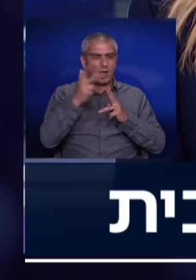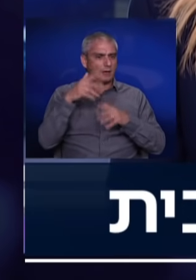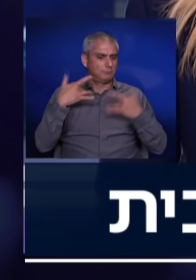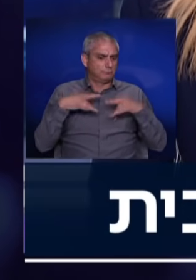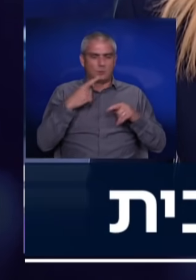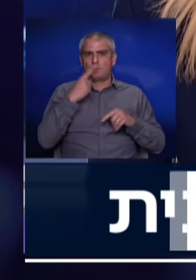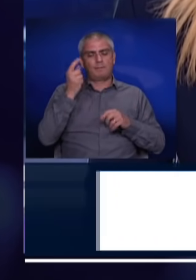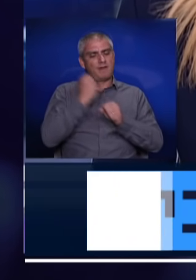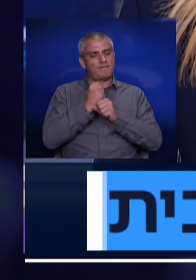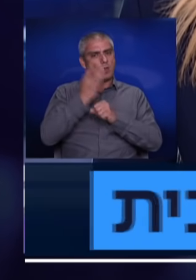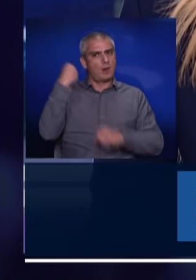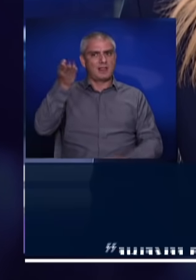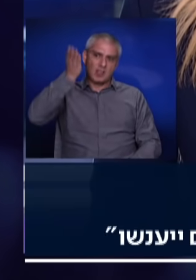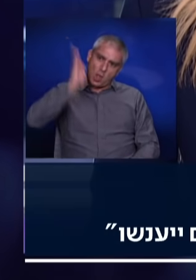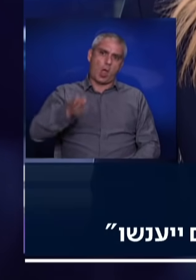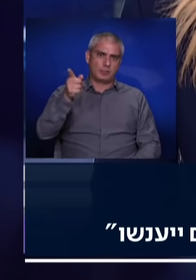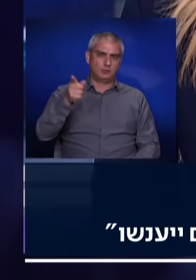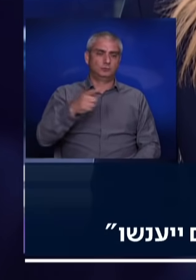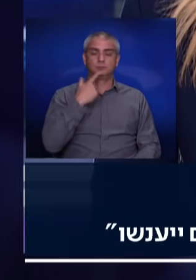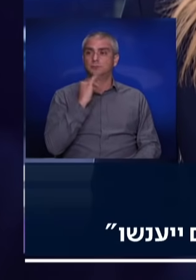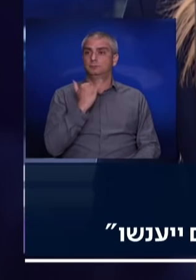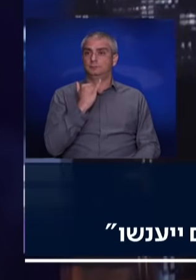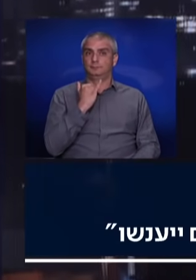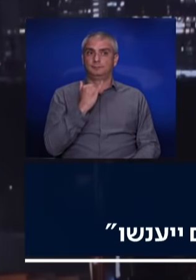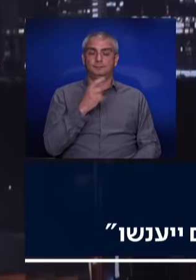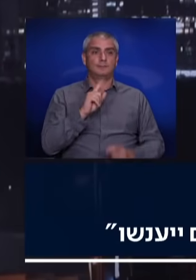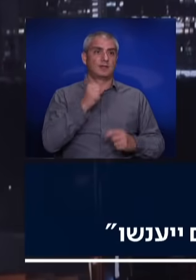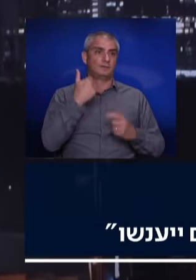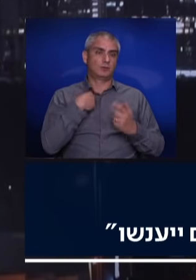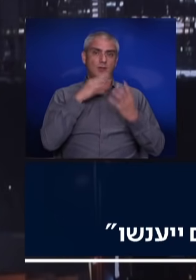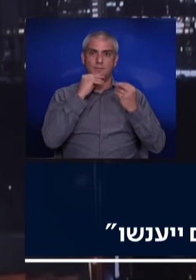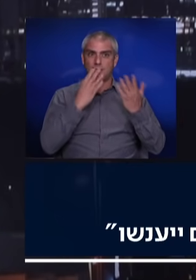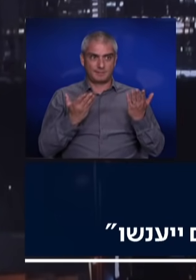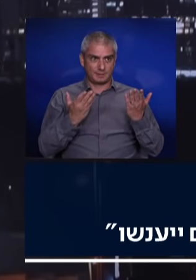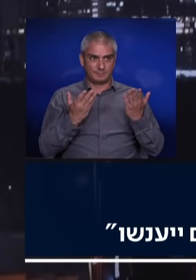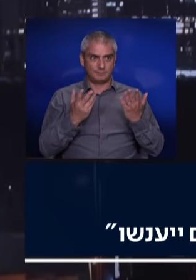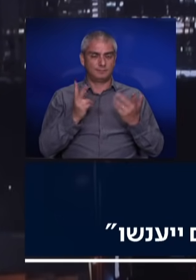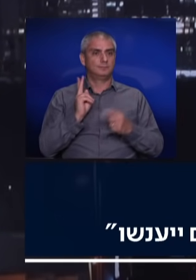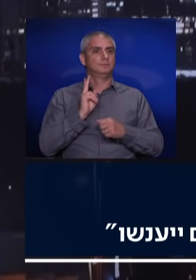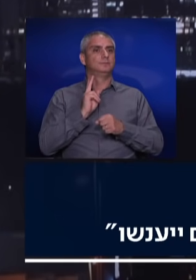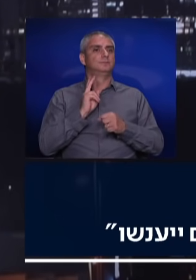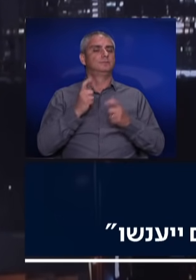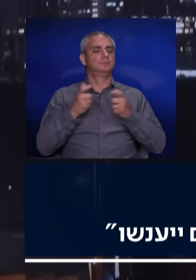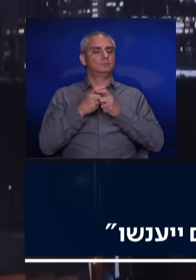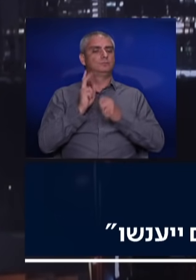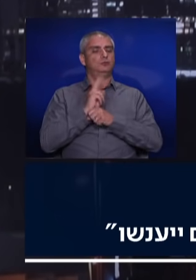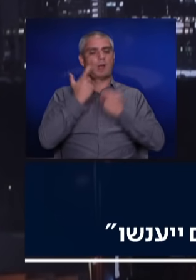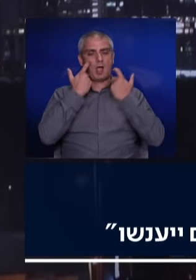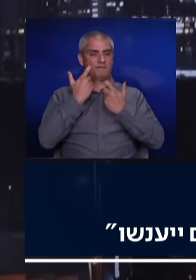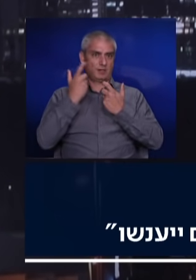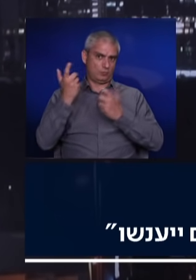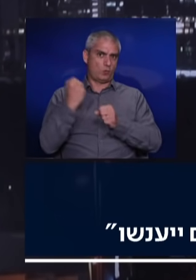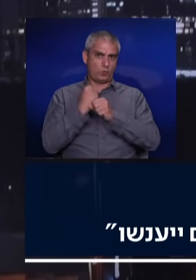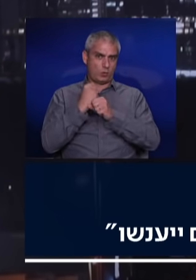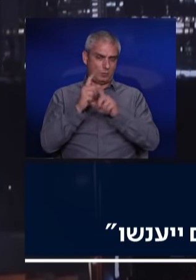מודיעים שיפעלו להעניש אותם. נכון, מיכל, ערב טוב. קודם כל אנחנו מדברים על משמר אל-חיראסה, משמר האבטחה, שהוא פועל,